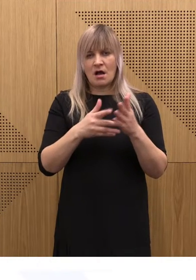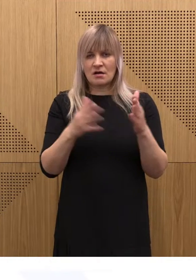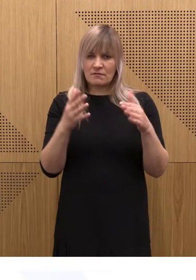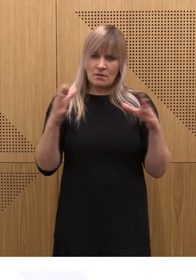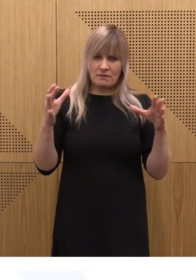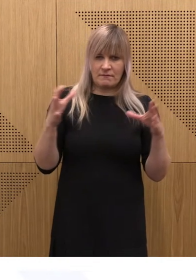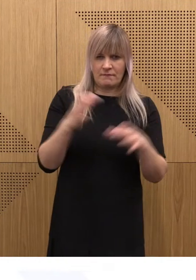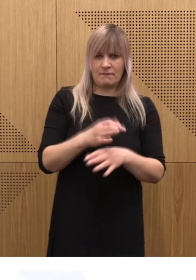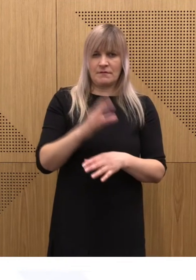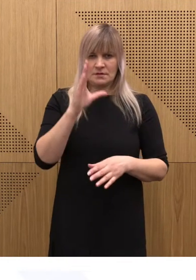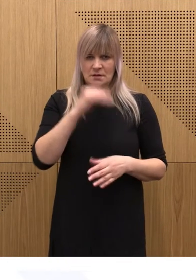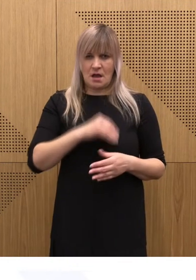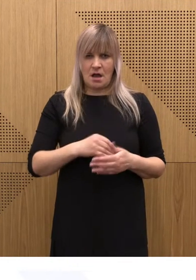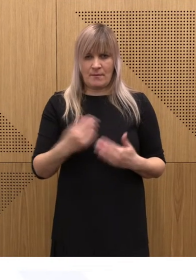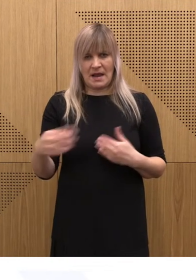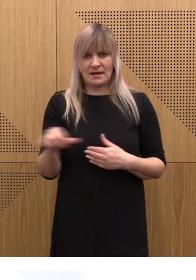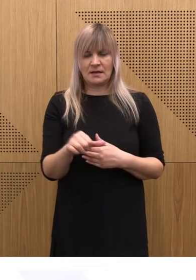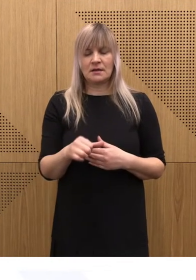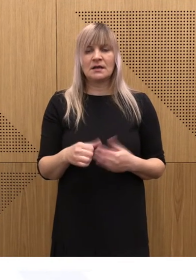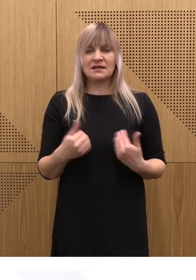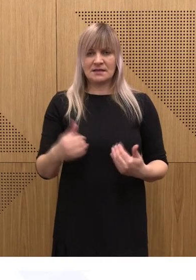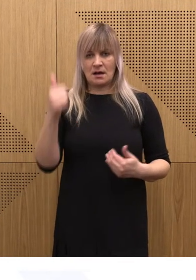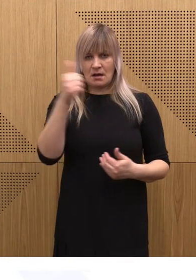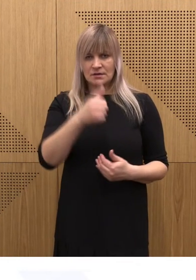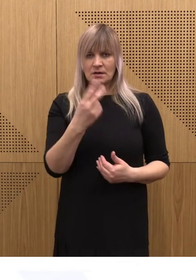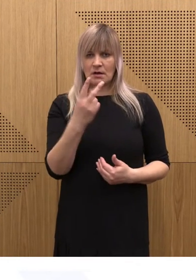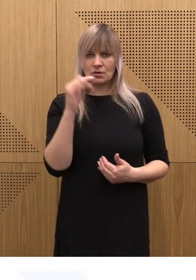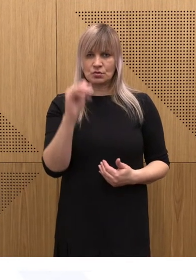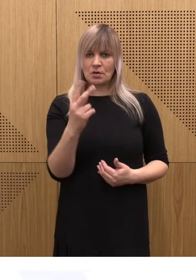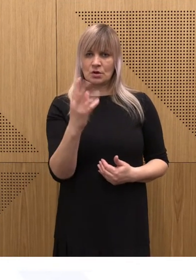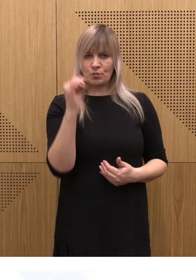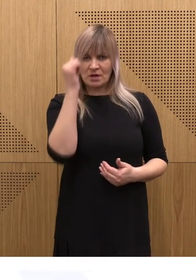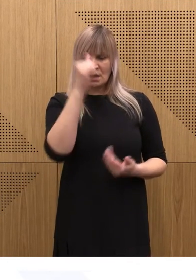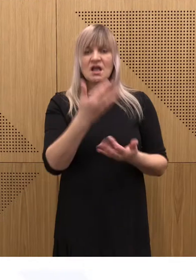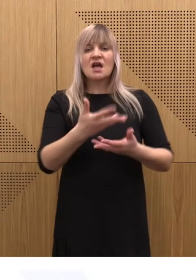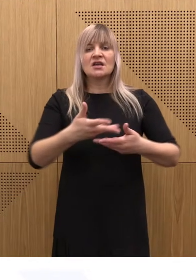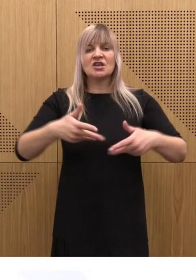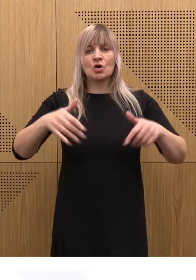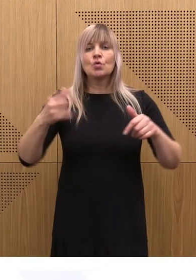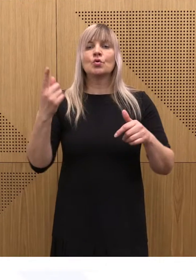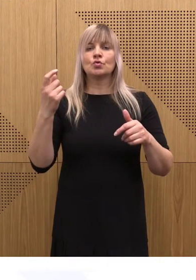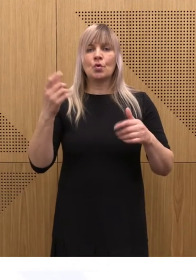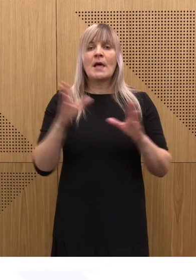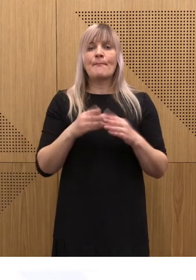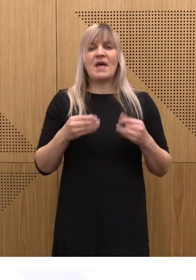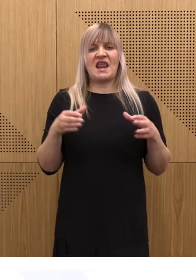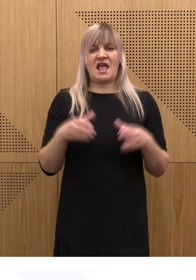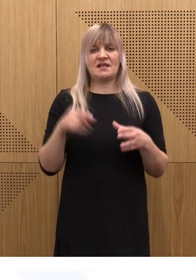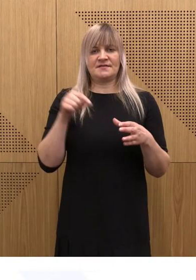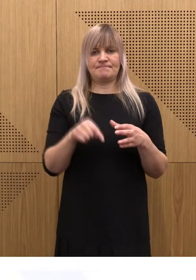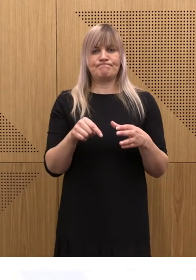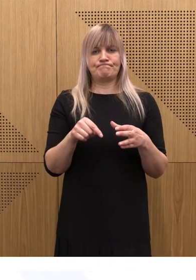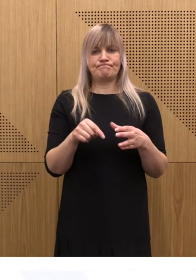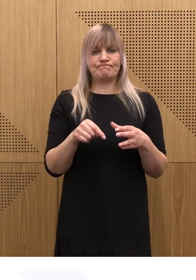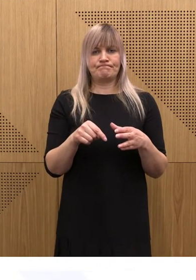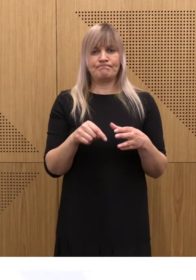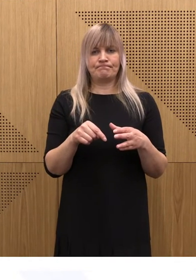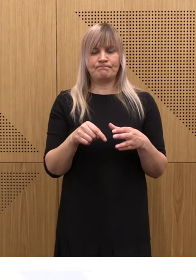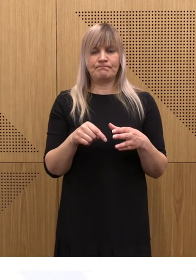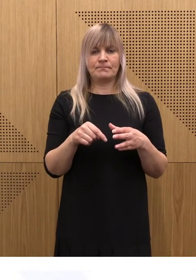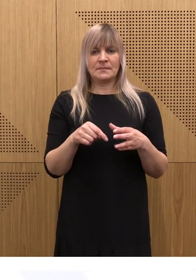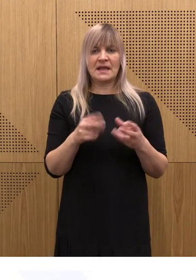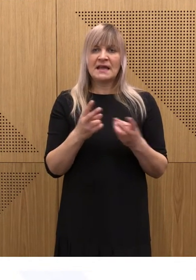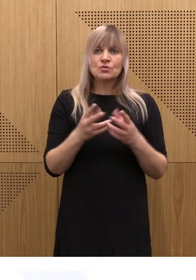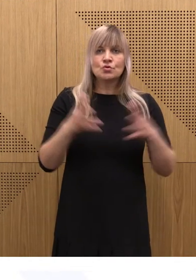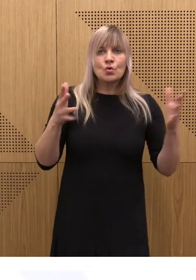viia. Selge on see, et need jõulud 2020. aasta jõulud tulevad pereringis ja